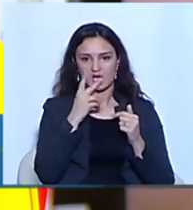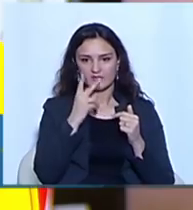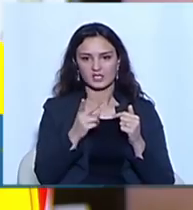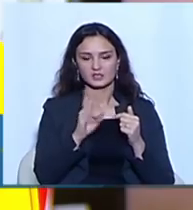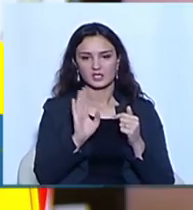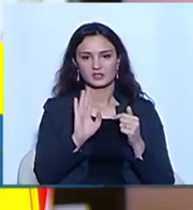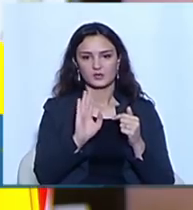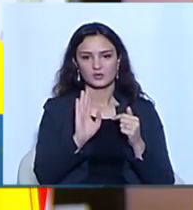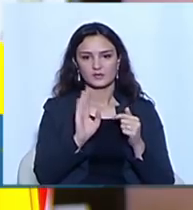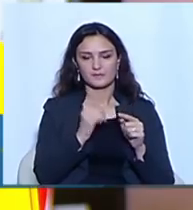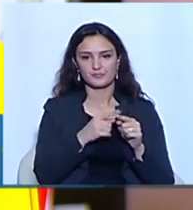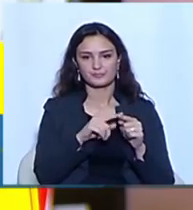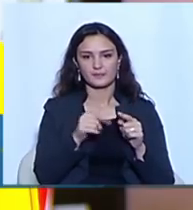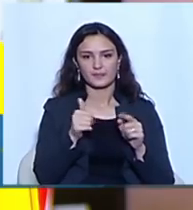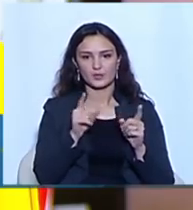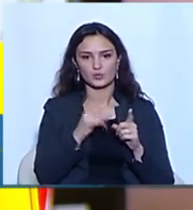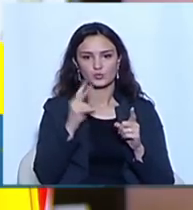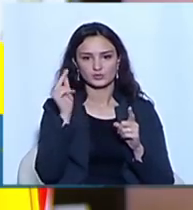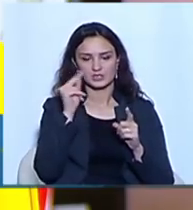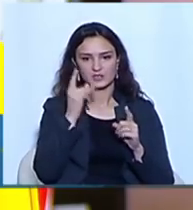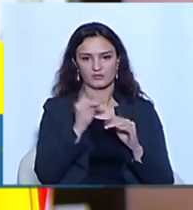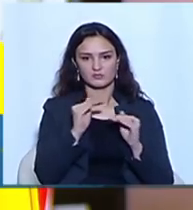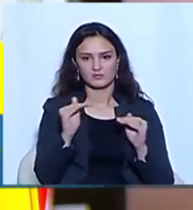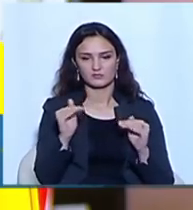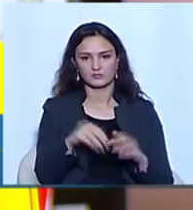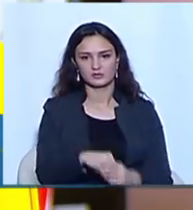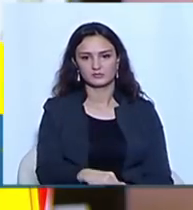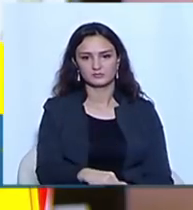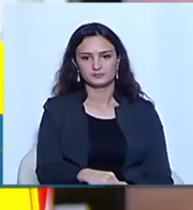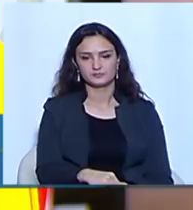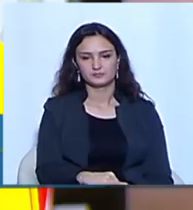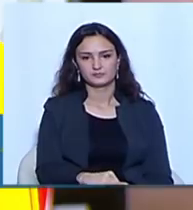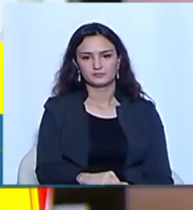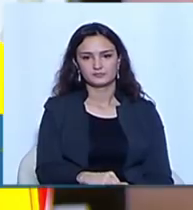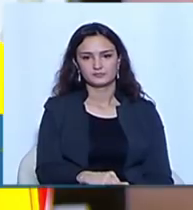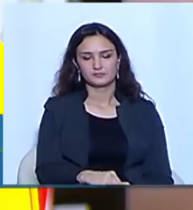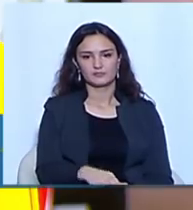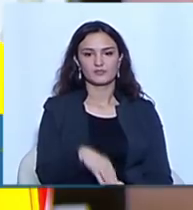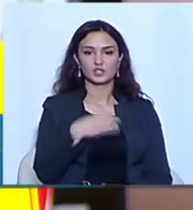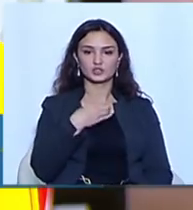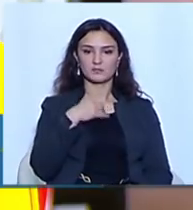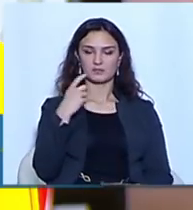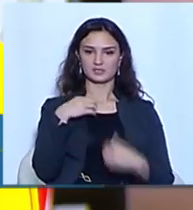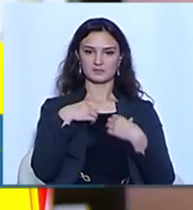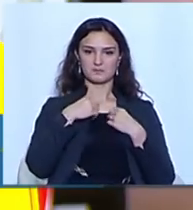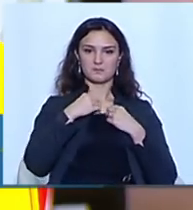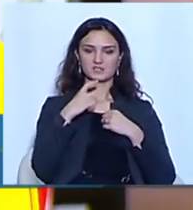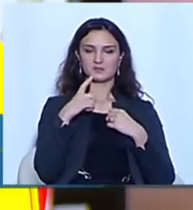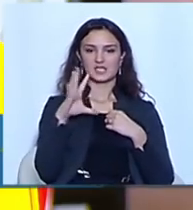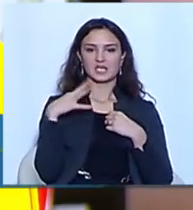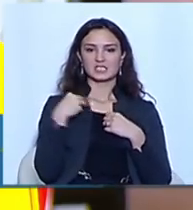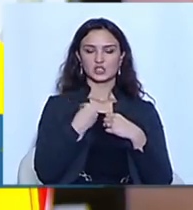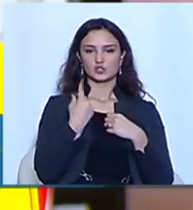დაინახოს. ესე როგორ უნდა ისწავლოს ბავშვმა? ეშინია მასწავლებელმა მასწავლებელს არაწყენოს?